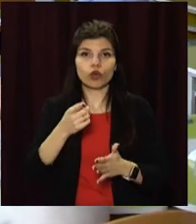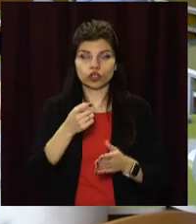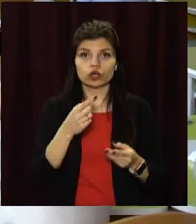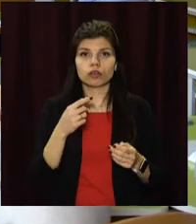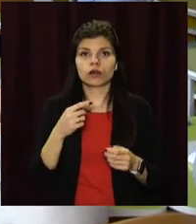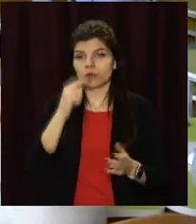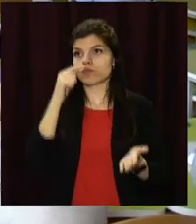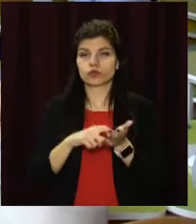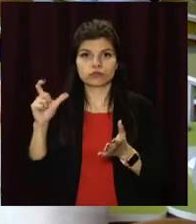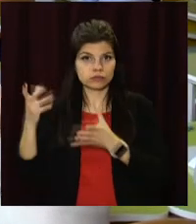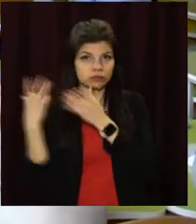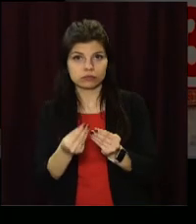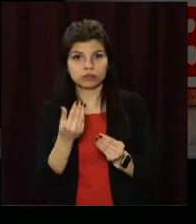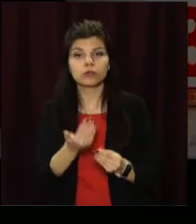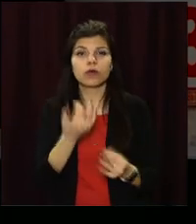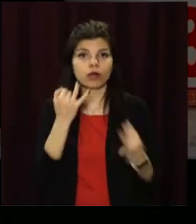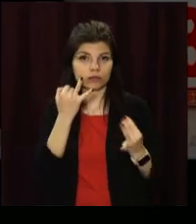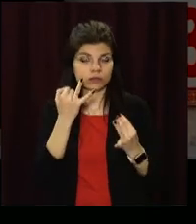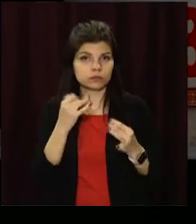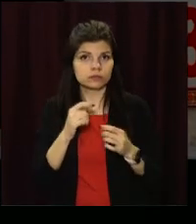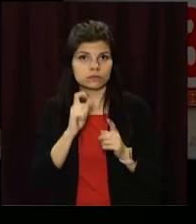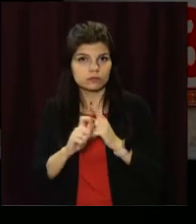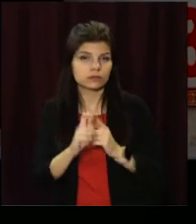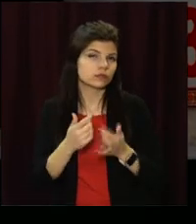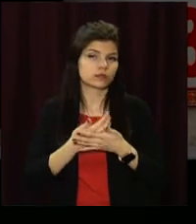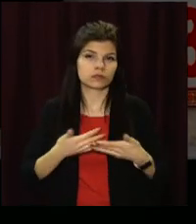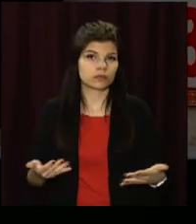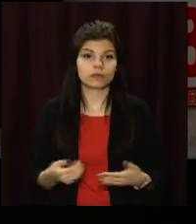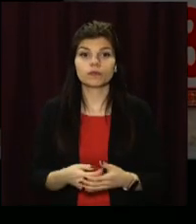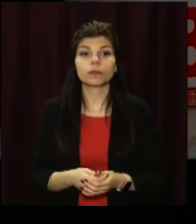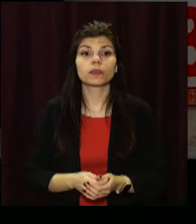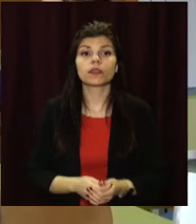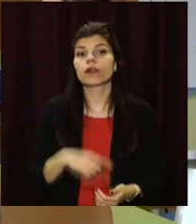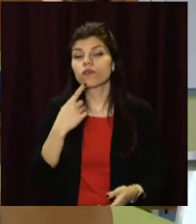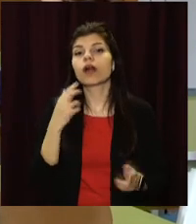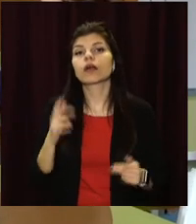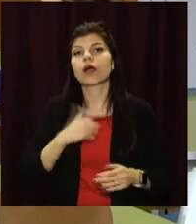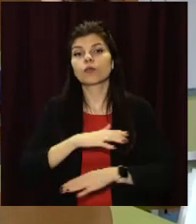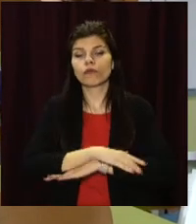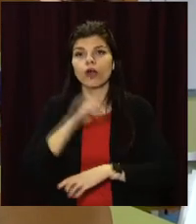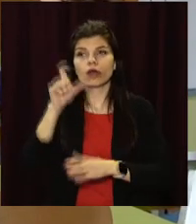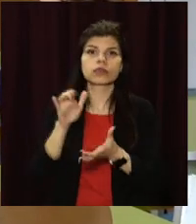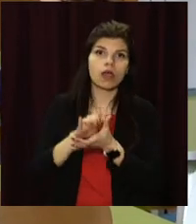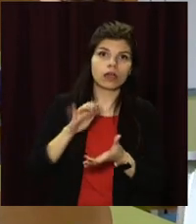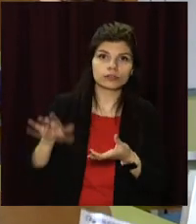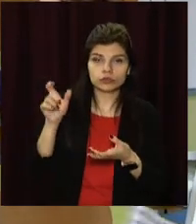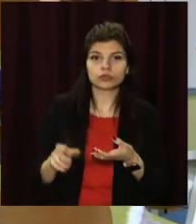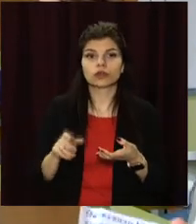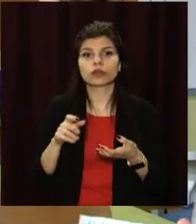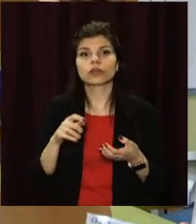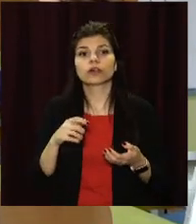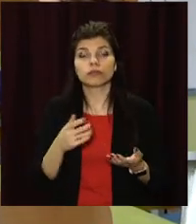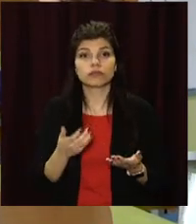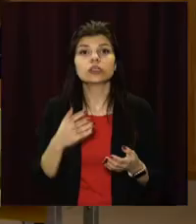які звертають увагу працівники ювенальної превенції, як поводитися з незнайомцями, безпритульність дітей. Зі старшокласниками